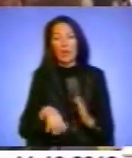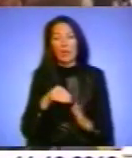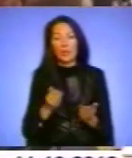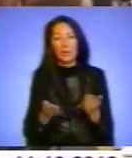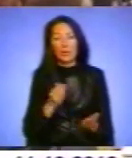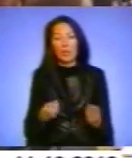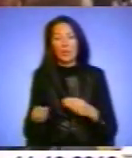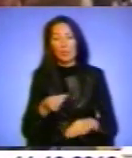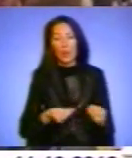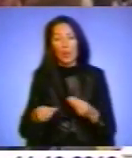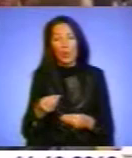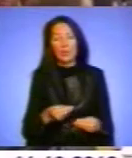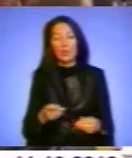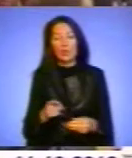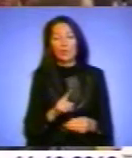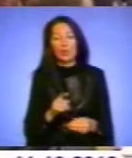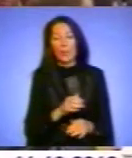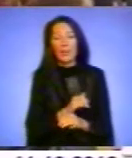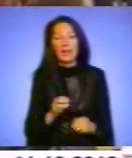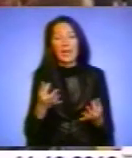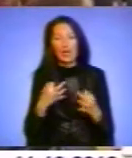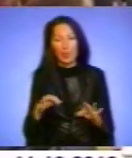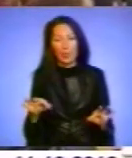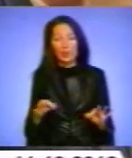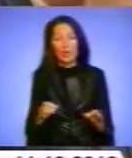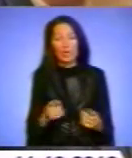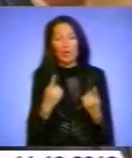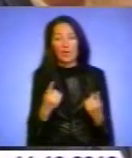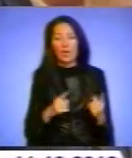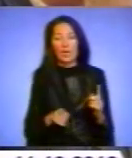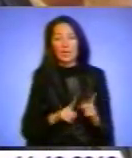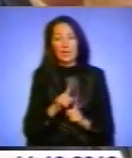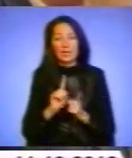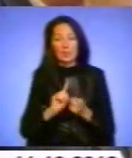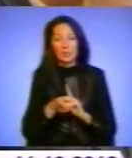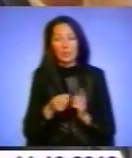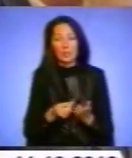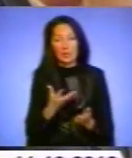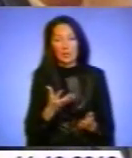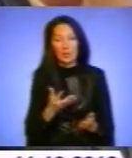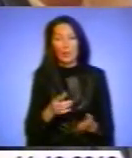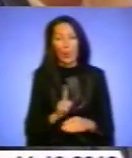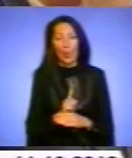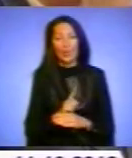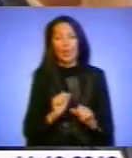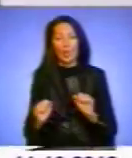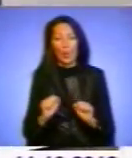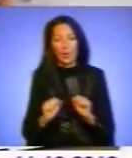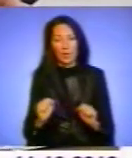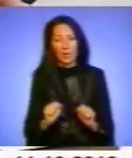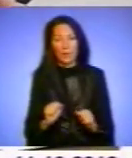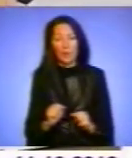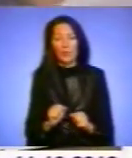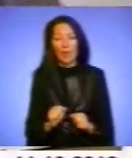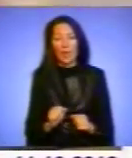Щоб не допустити значних сезонних коливань на харчі, уряд регулюватиме торговельні надбавки. Також Азаров наказав профільним відомствам у найкоротші терміни